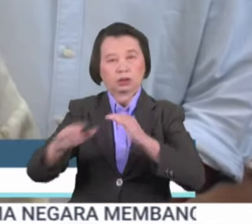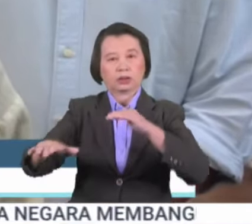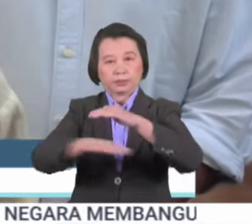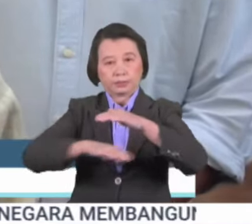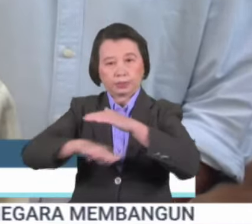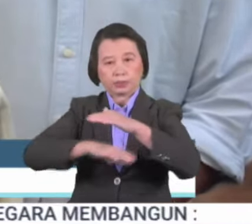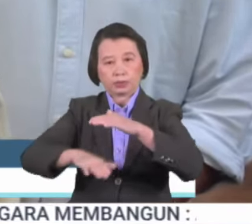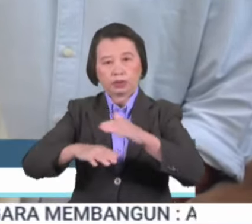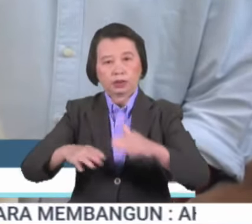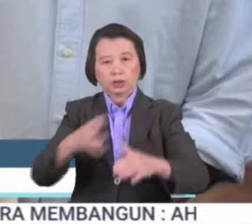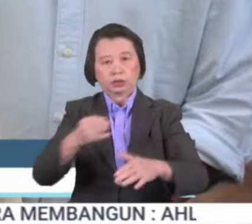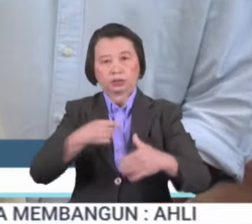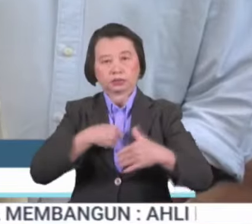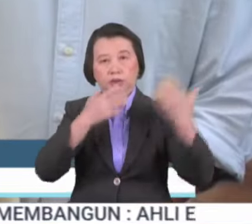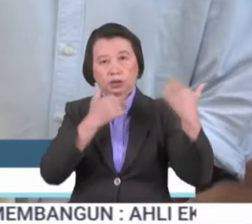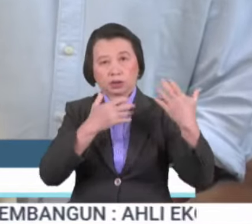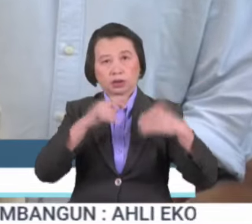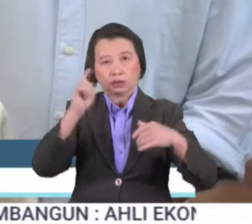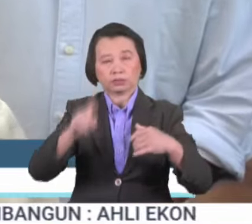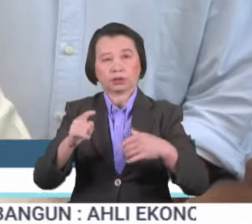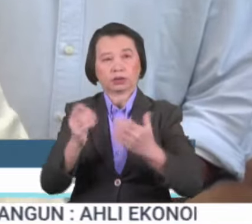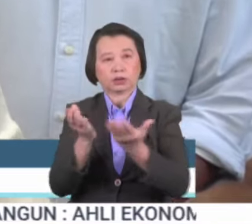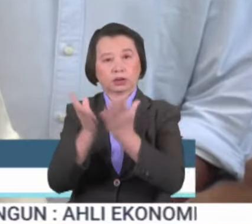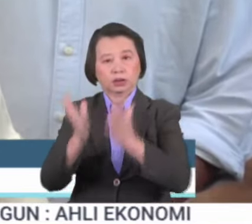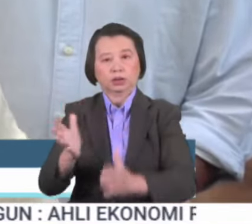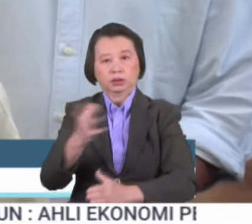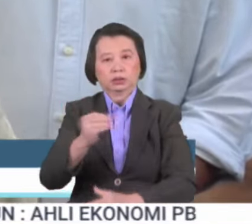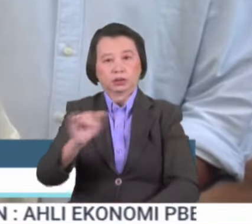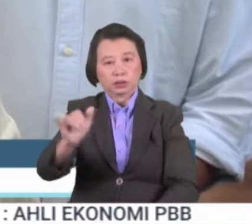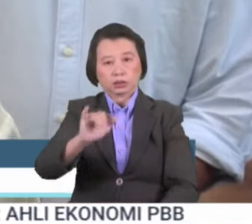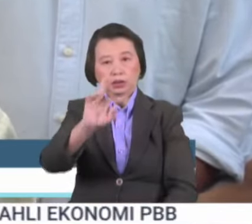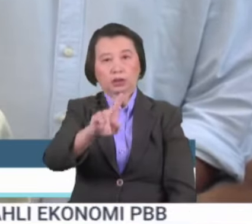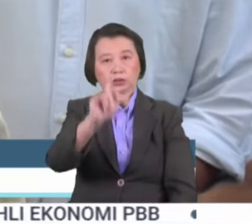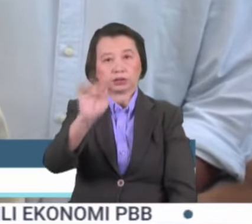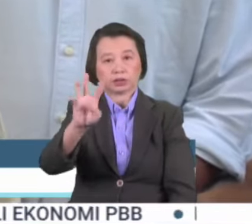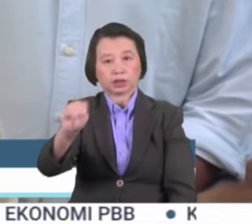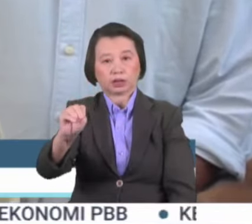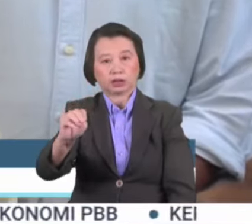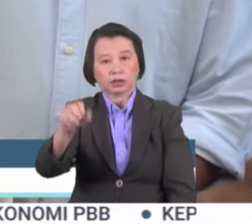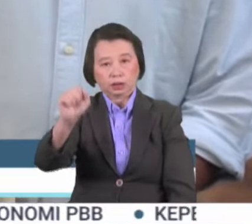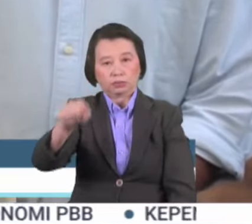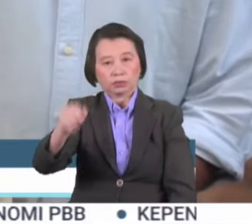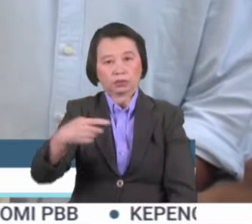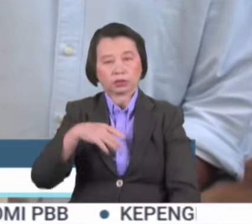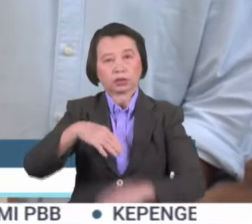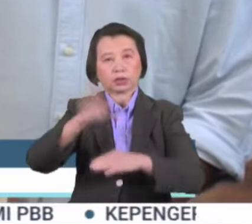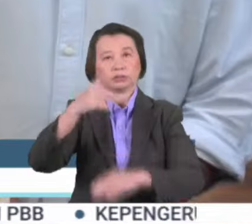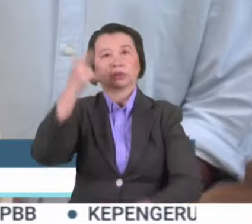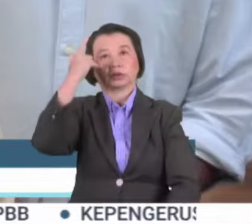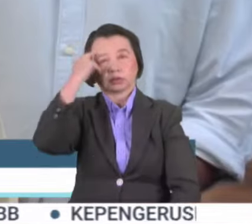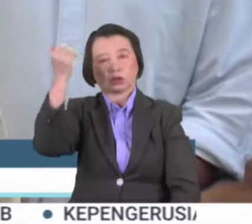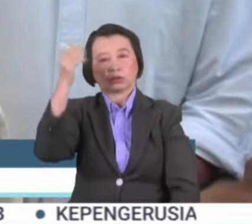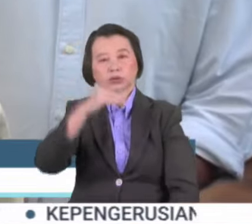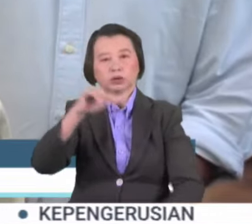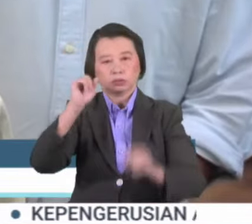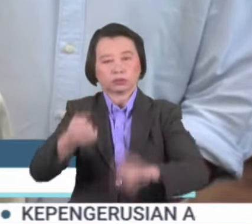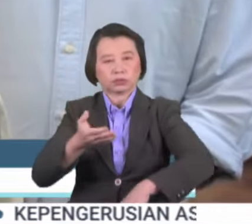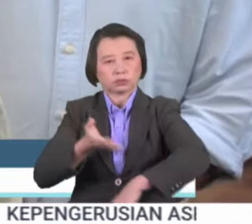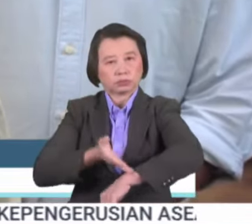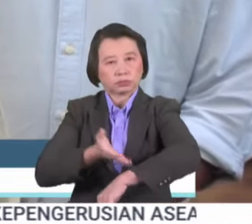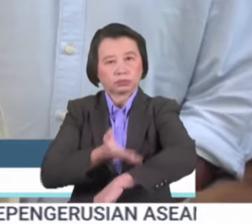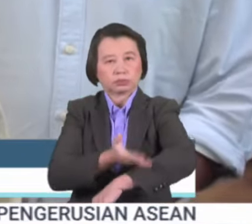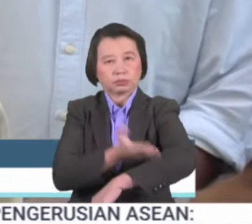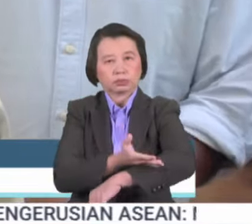bawahlah yang saya harap menerusi sesi hari ini dan juga RTM dapat kita lebih tahu dan kita dapat perbaiki